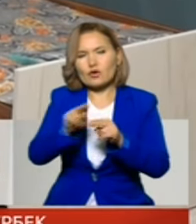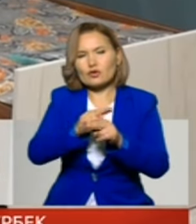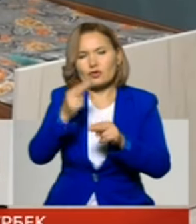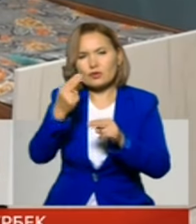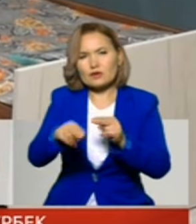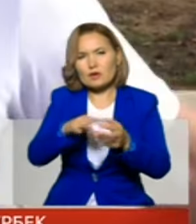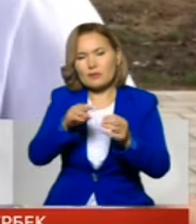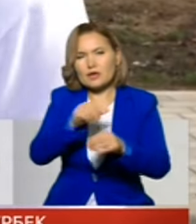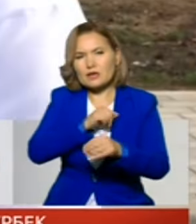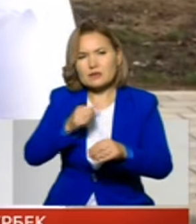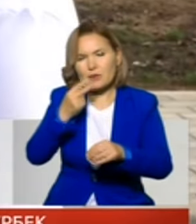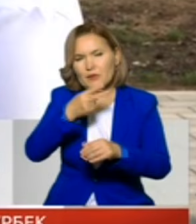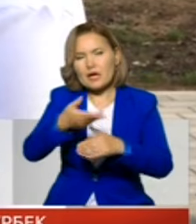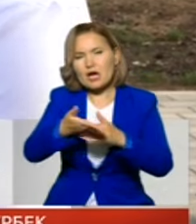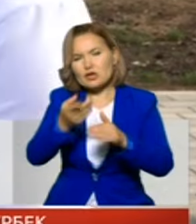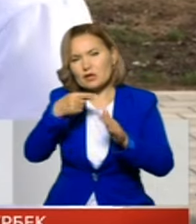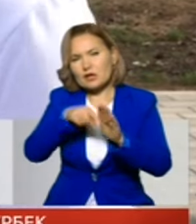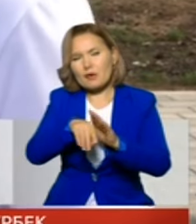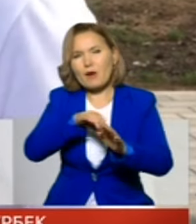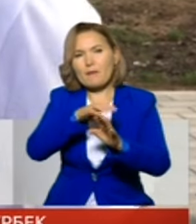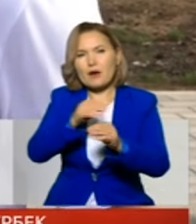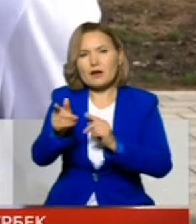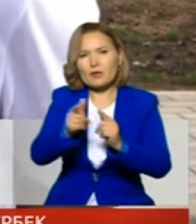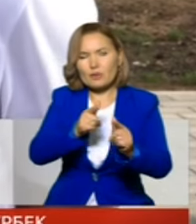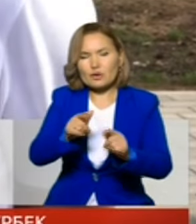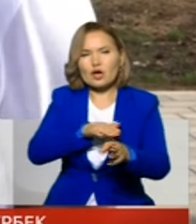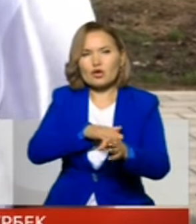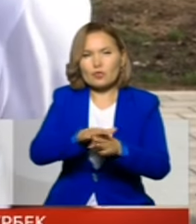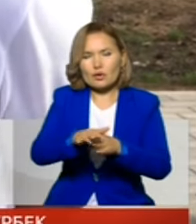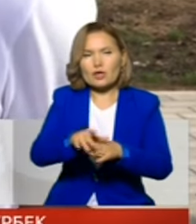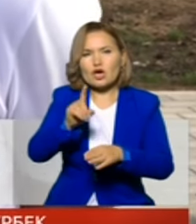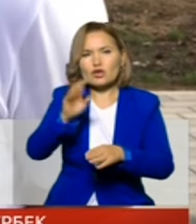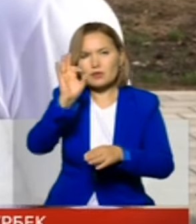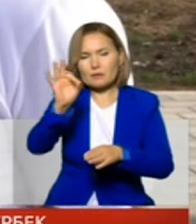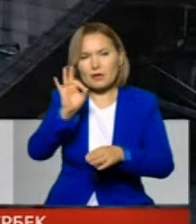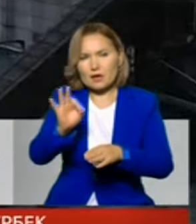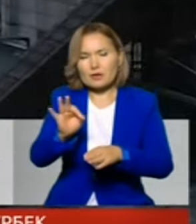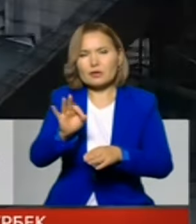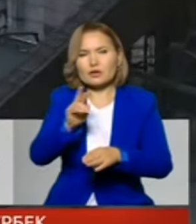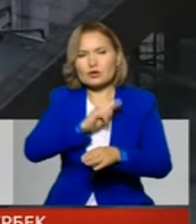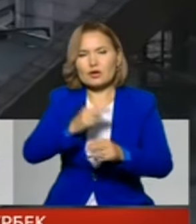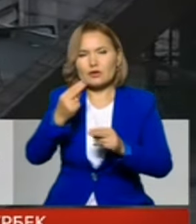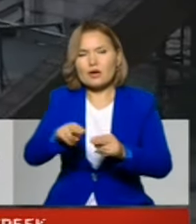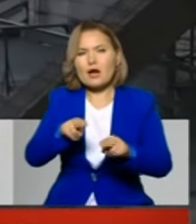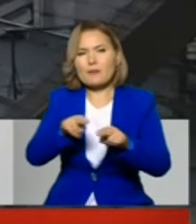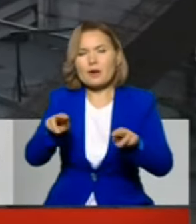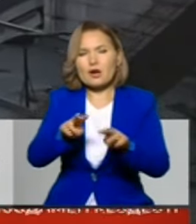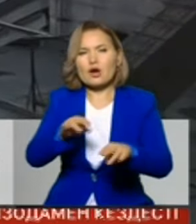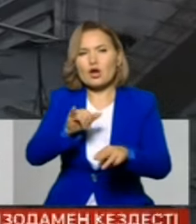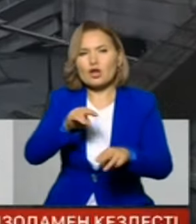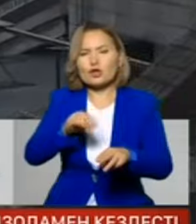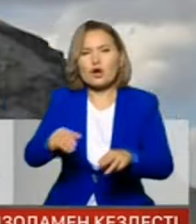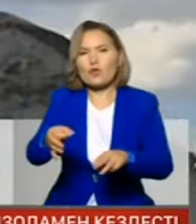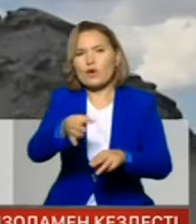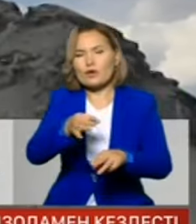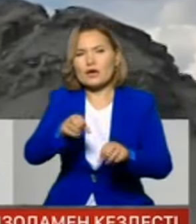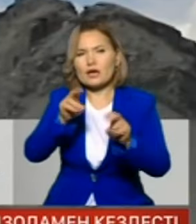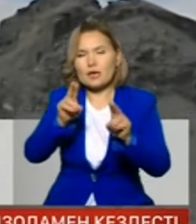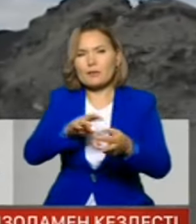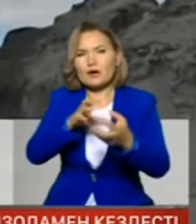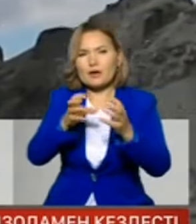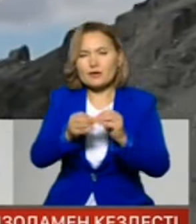бітті. Көріп отырсыздар ғой, сыртыда фасад, іште бәрі толық 100% бітті. Үкімет басшысы Ұлытау облысының Тау-кен